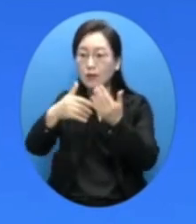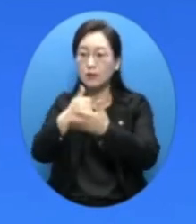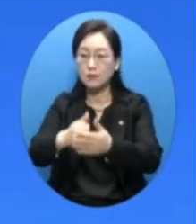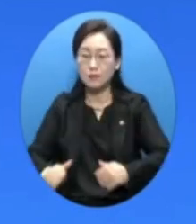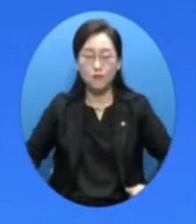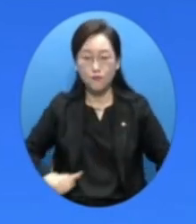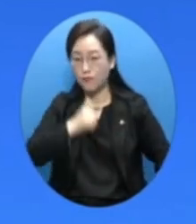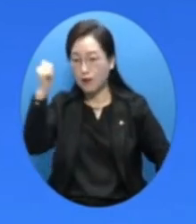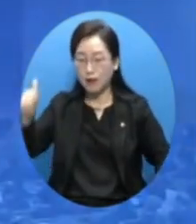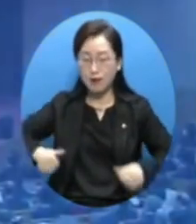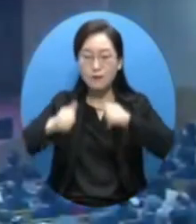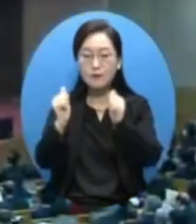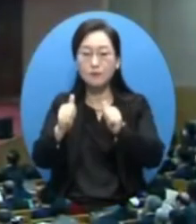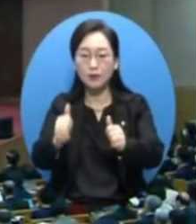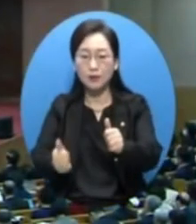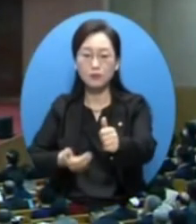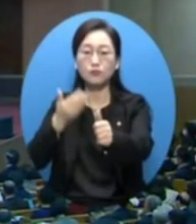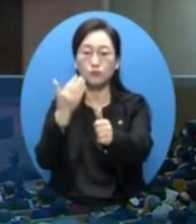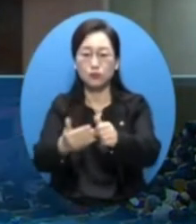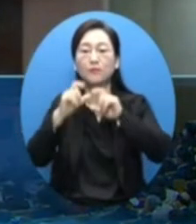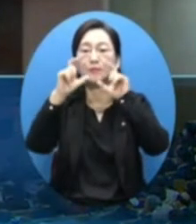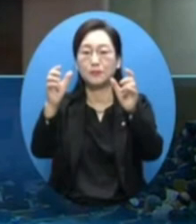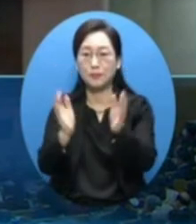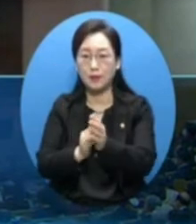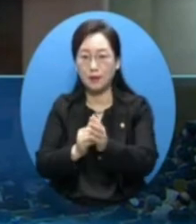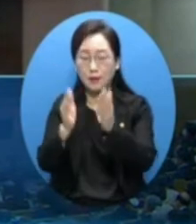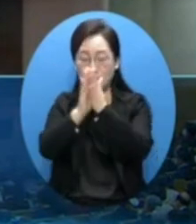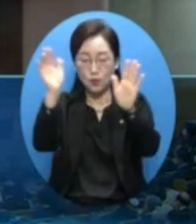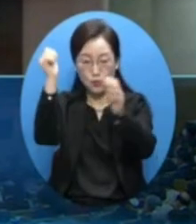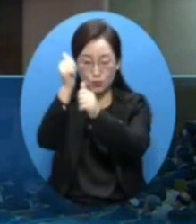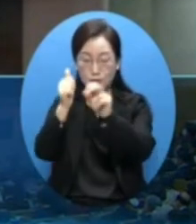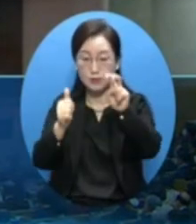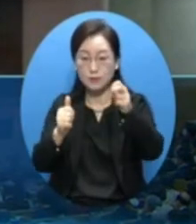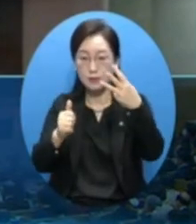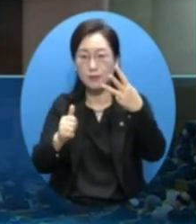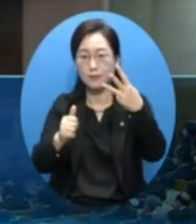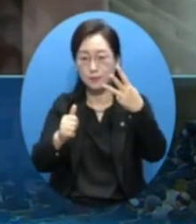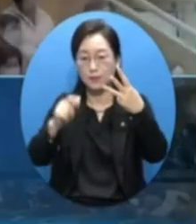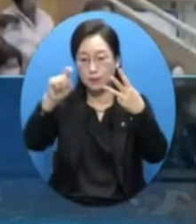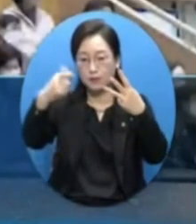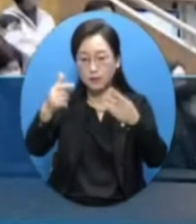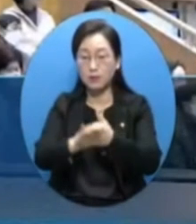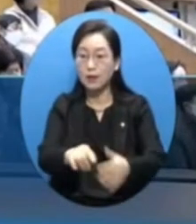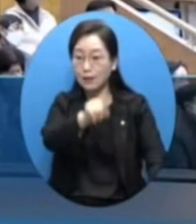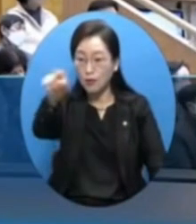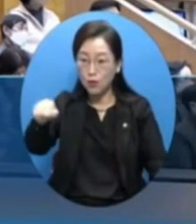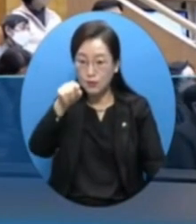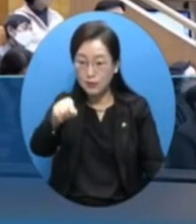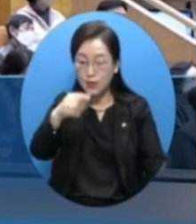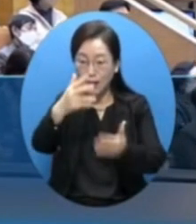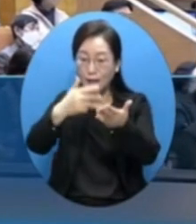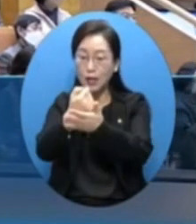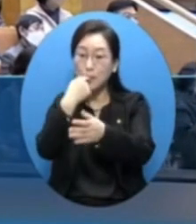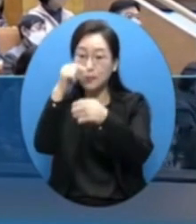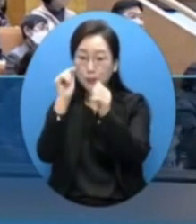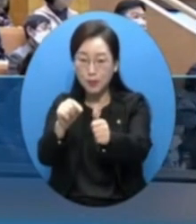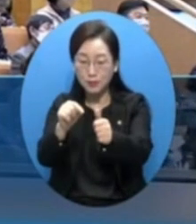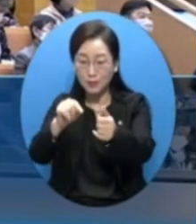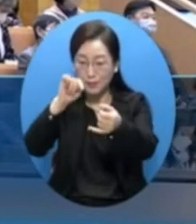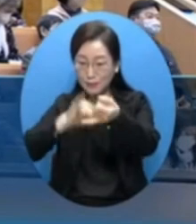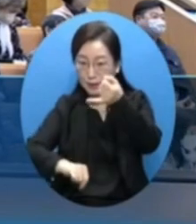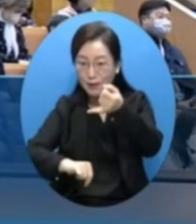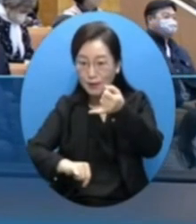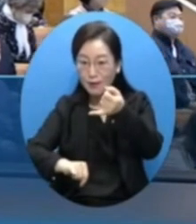심판이 임할 것을 경고하셨습니다 여호수아서 23장 16절입니다 만일 너희가 너희의 하나님 여인께서 너희에게 명령하신